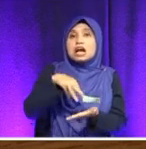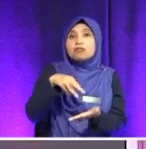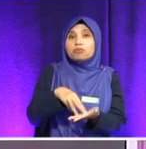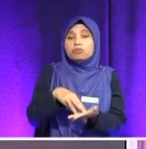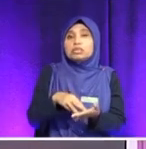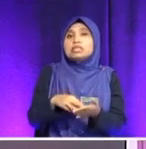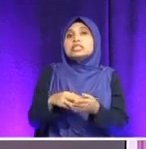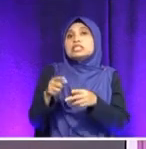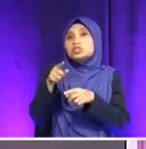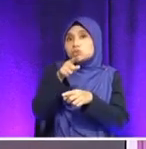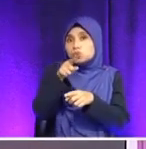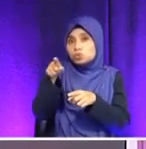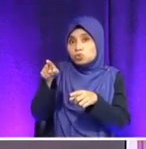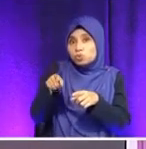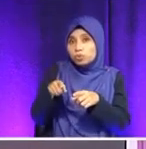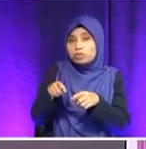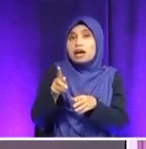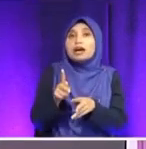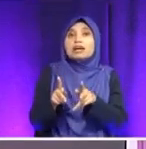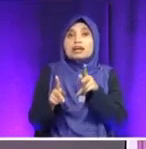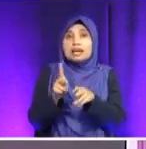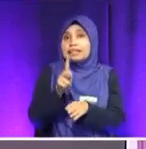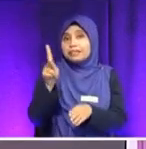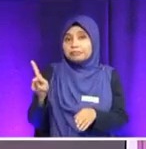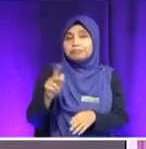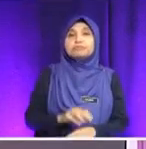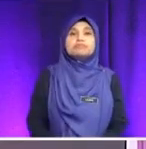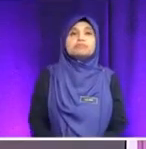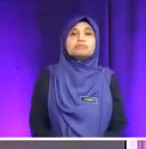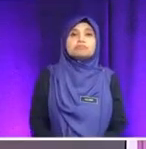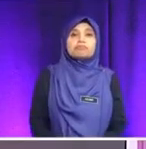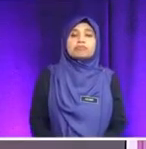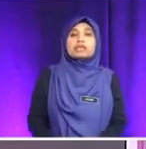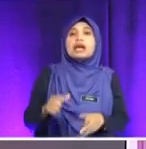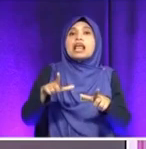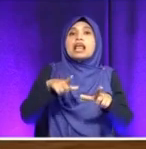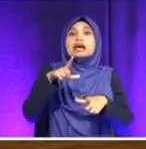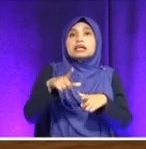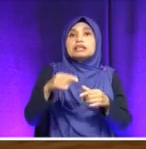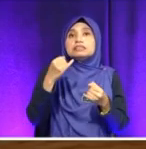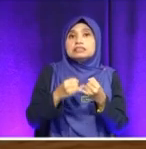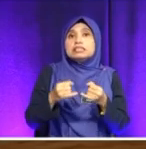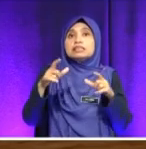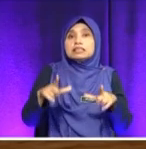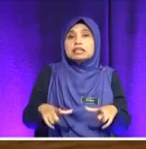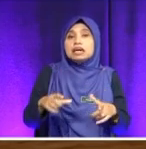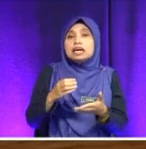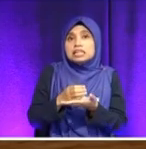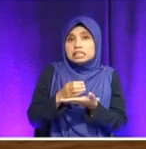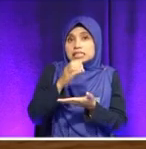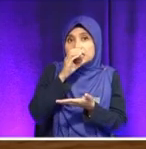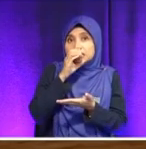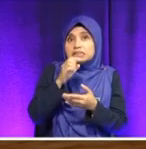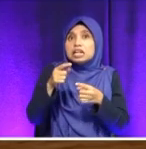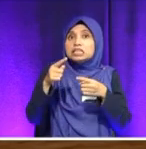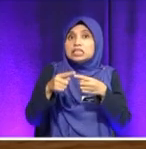sudut kanan di atas piring layan. Okay, yang langkah yang terakhir adalah letakkan gelas di hujung mata